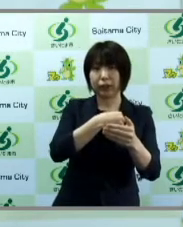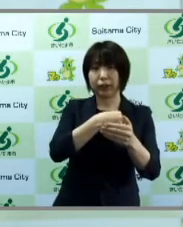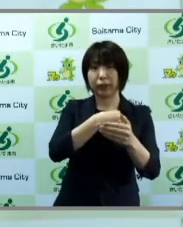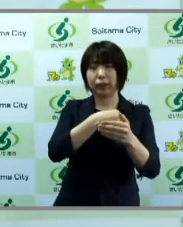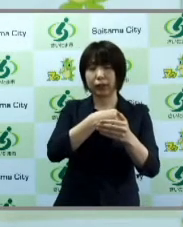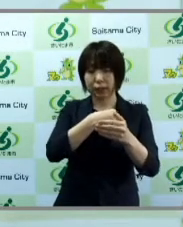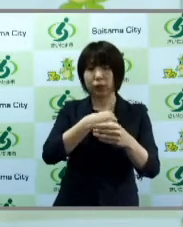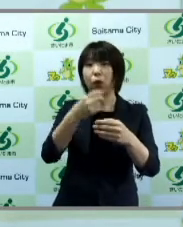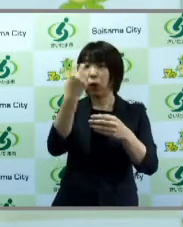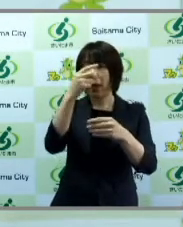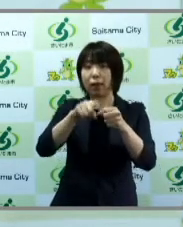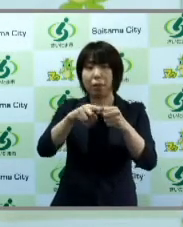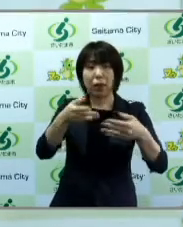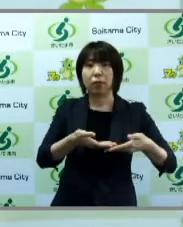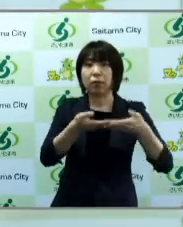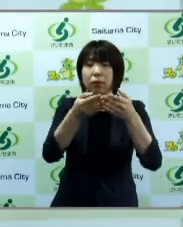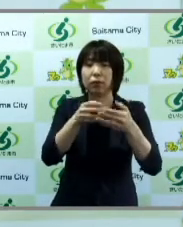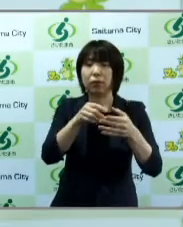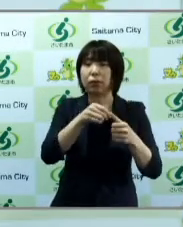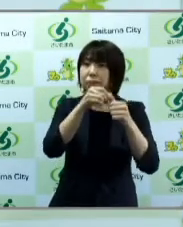として入っているか教えてください。